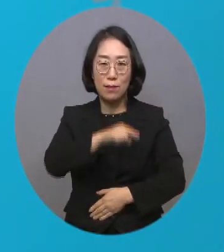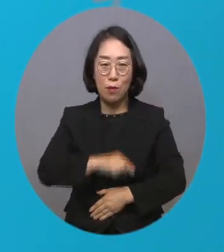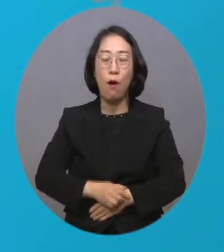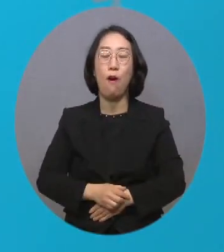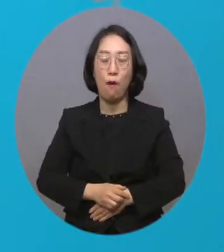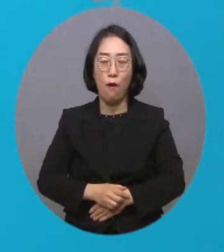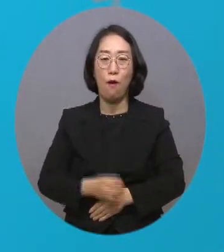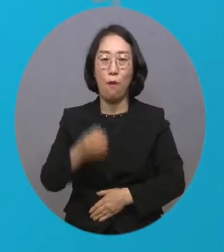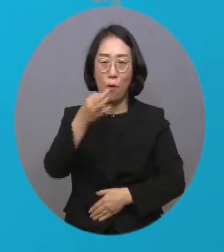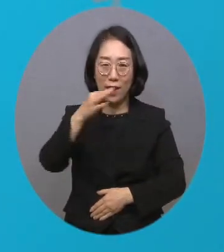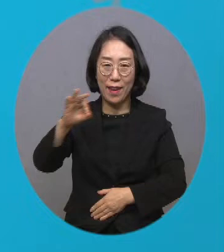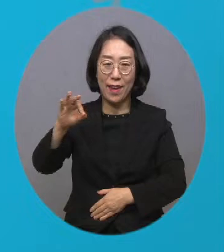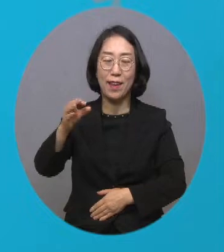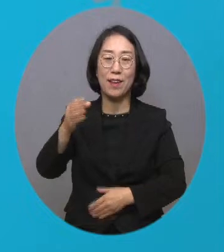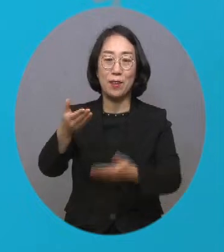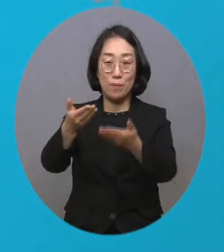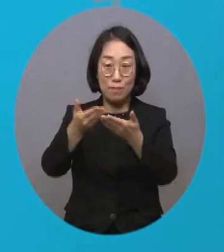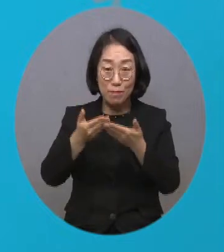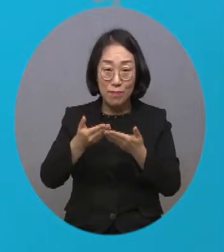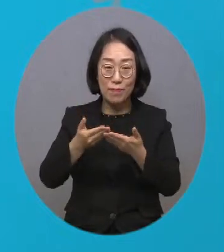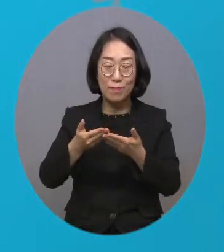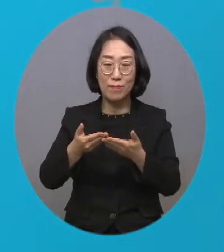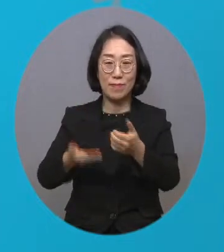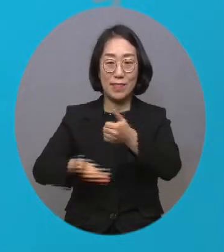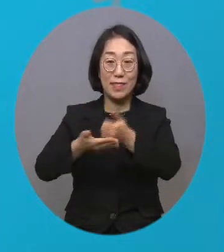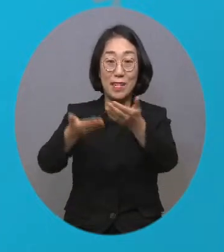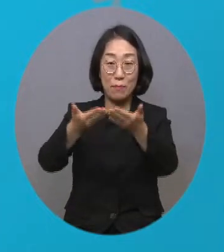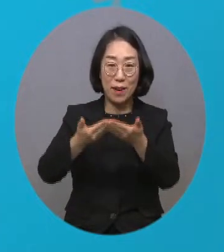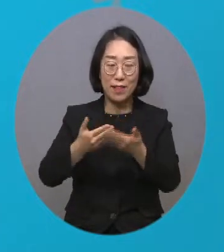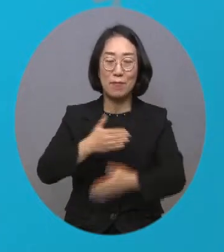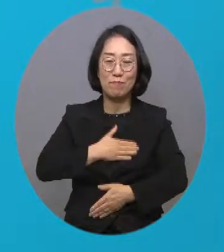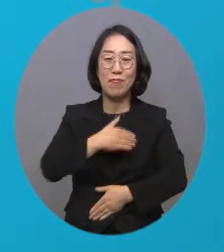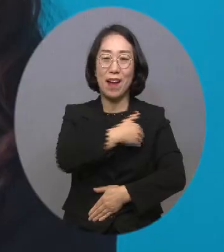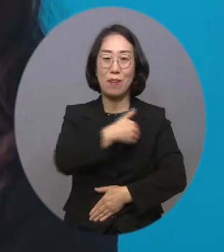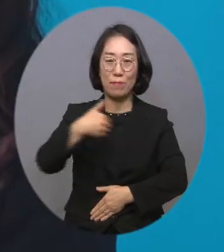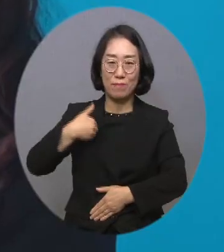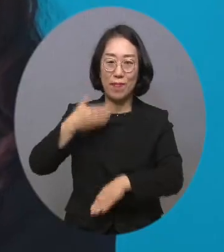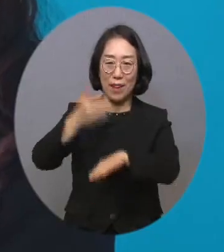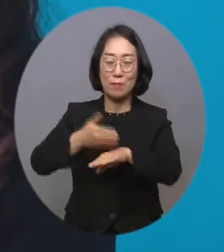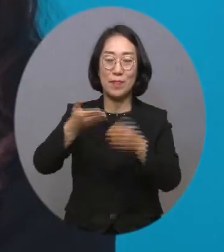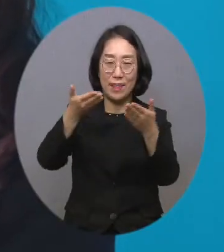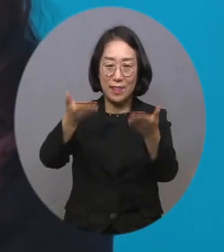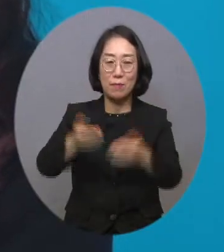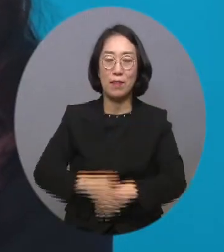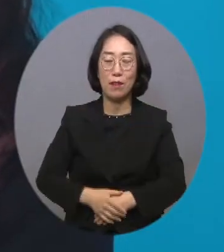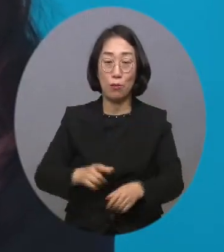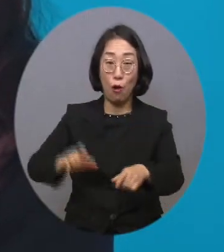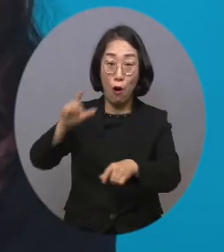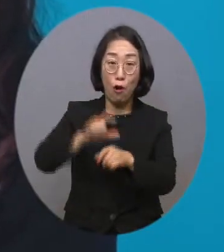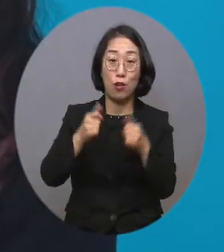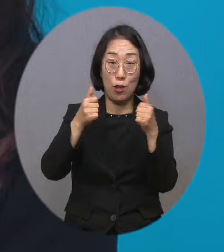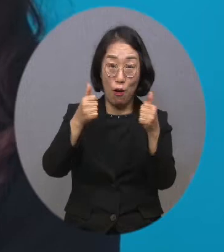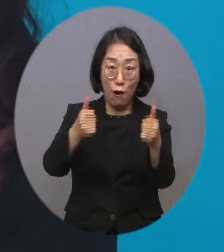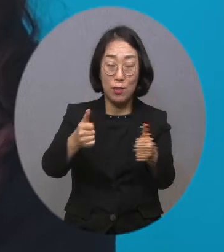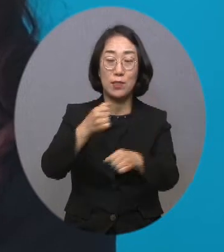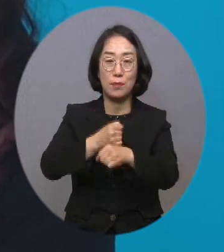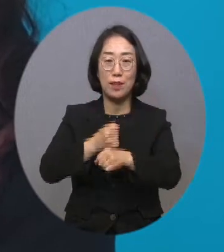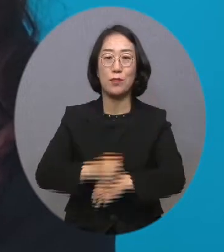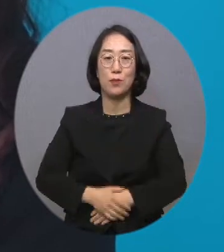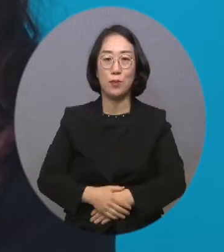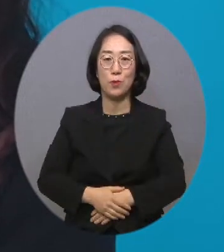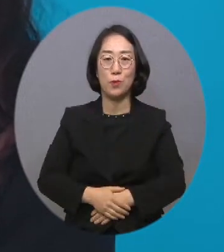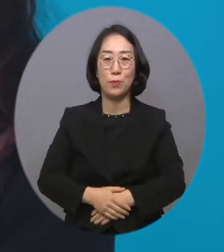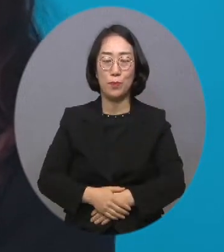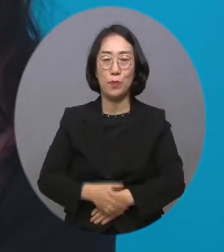대해서 인정을 받은 것 같아서 너무너무 뿌듯하고 감사드립니다. 앞으로 조금 더 열심히 할 수